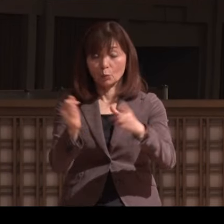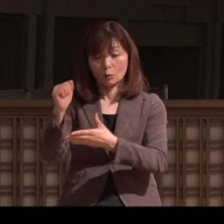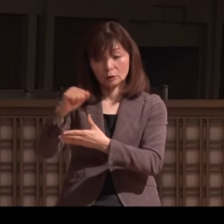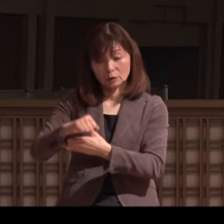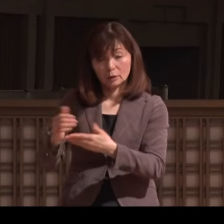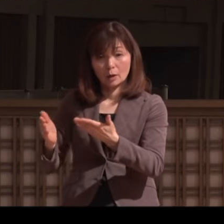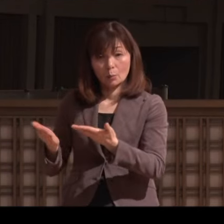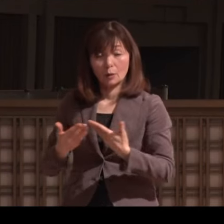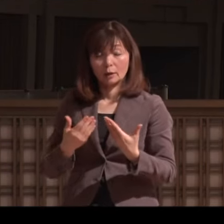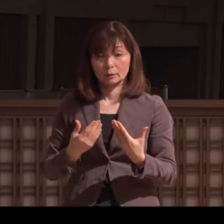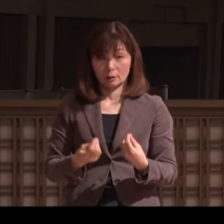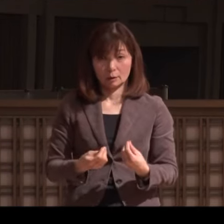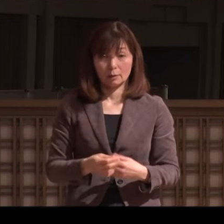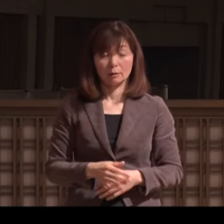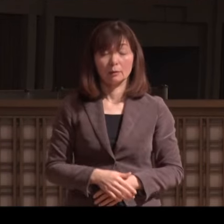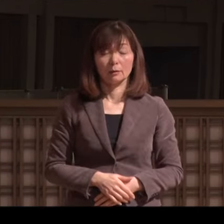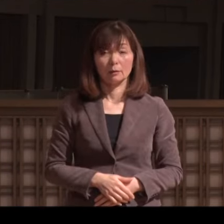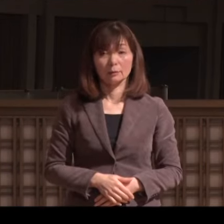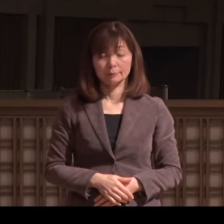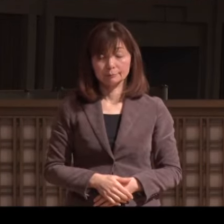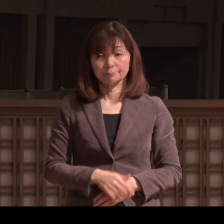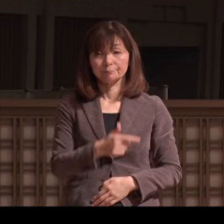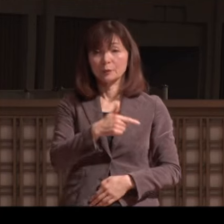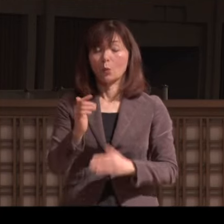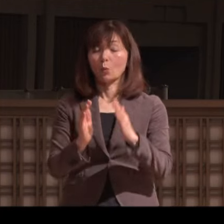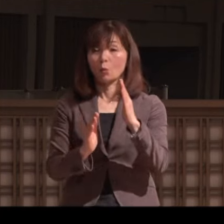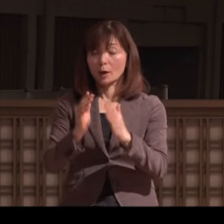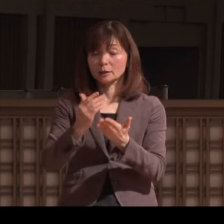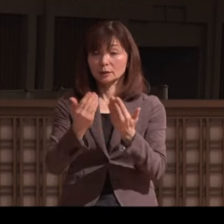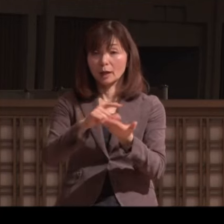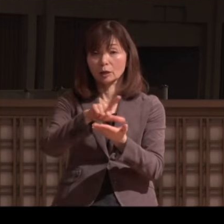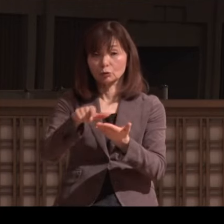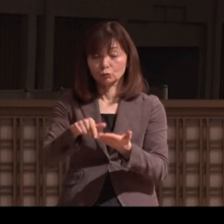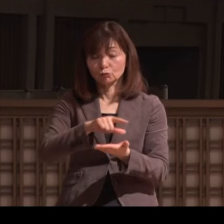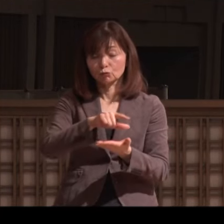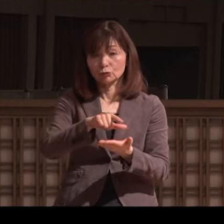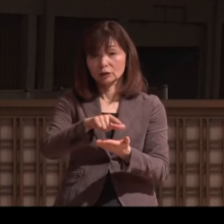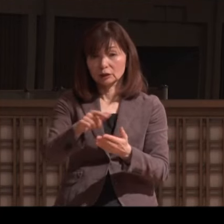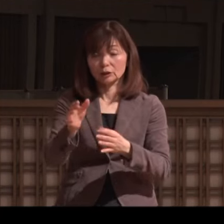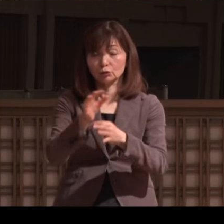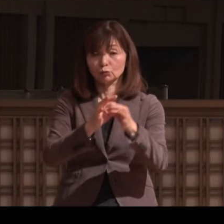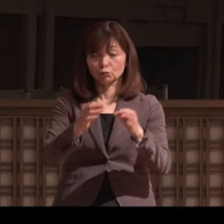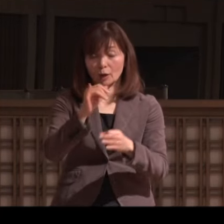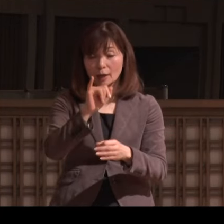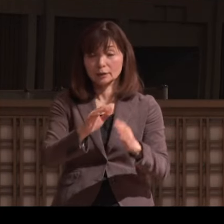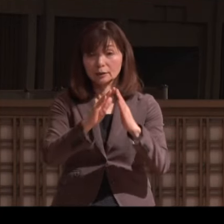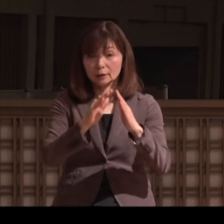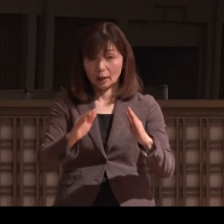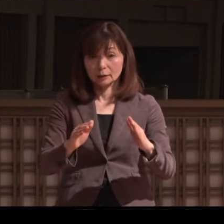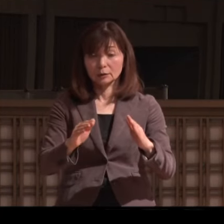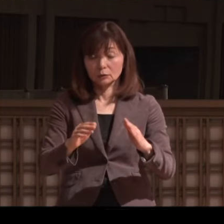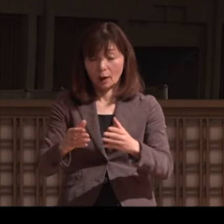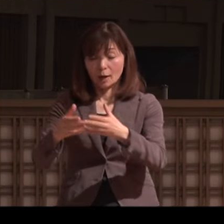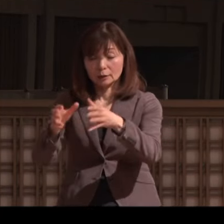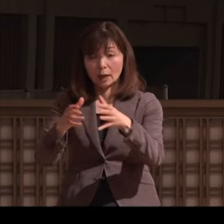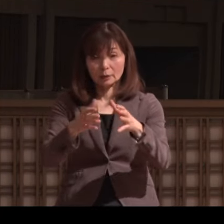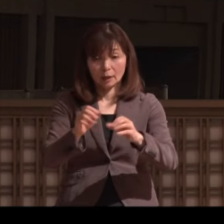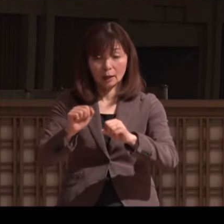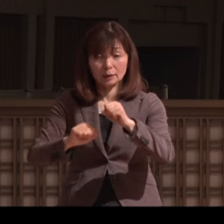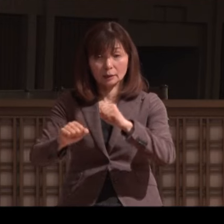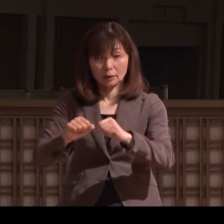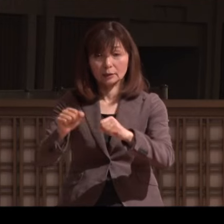たえ大林市学区地域運営委員会ではこれまで地域内の各団体が取り組んでいた事業